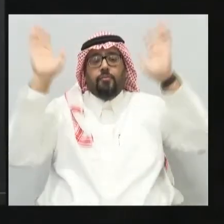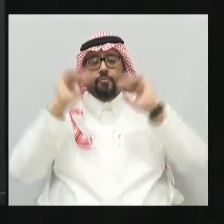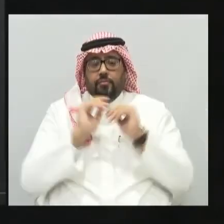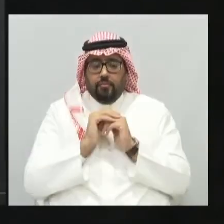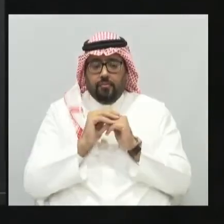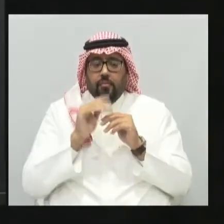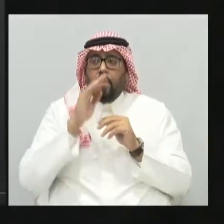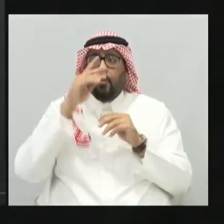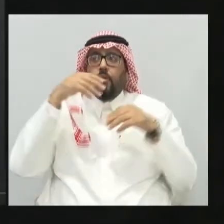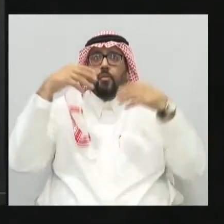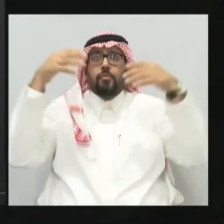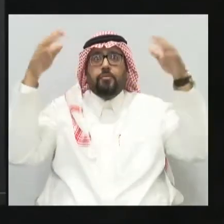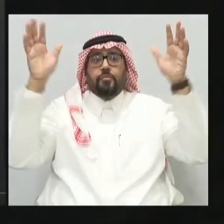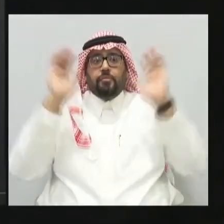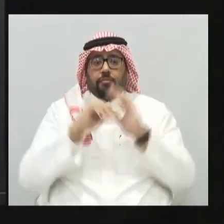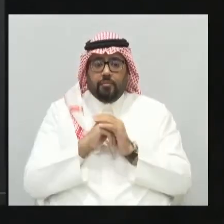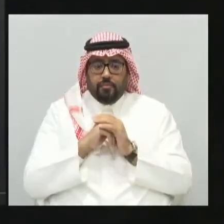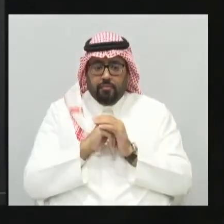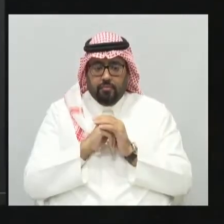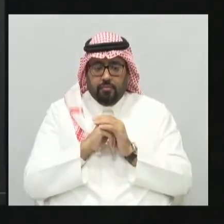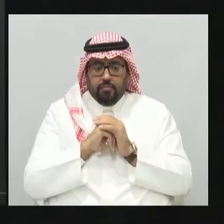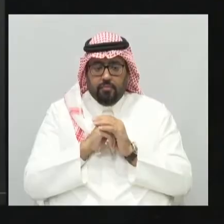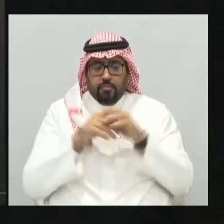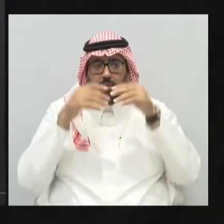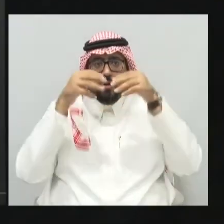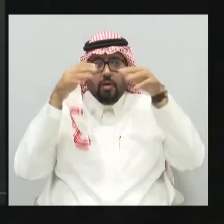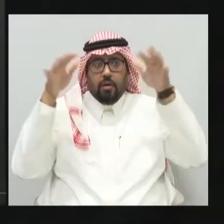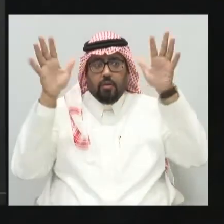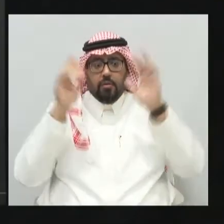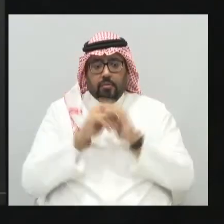يصعد الاعلى ويروح ينتشر يتوزع